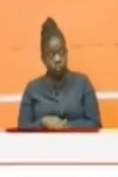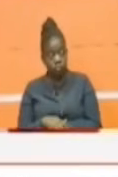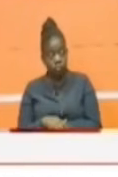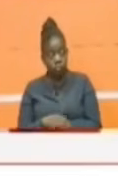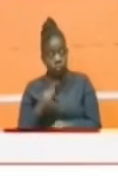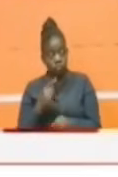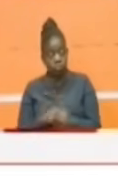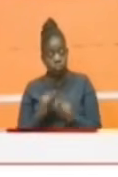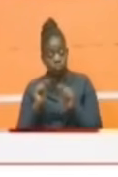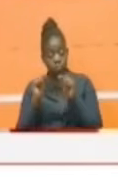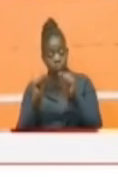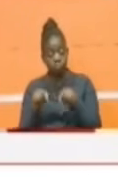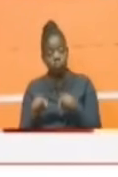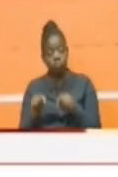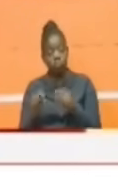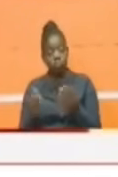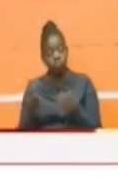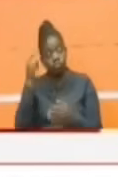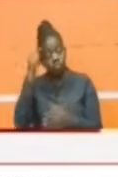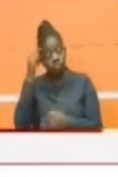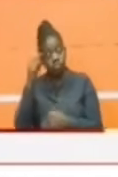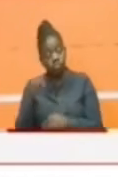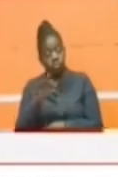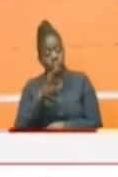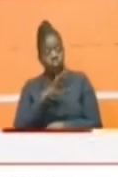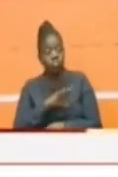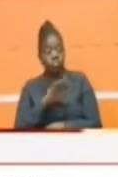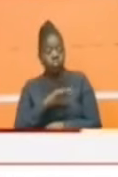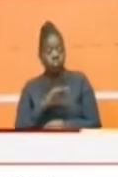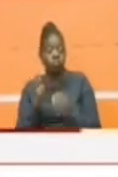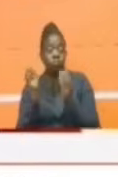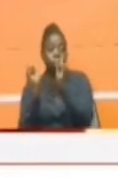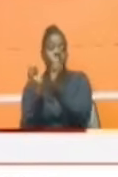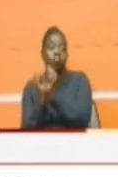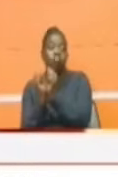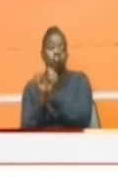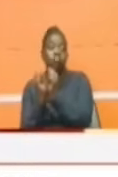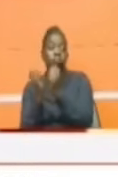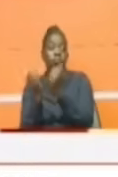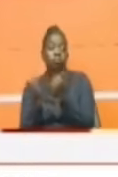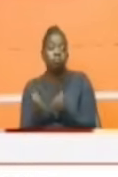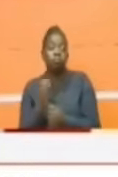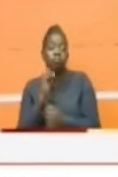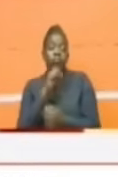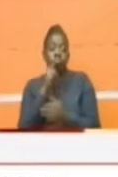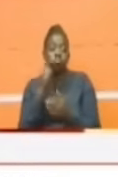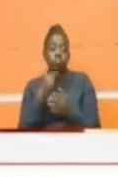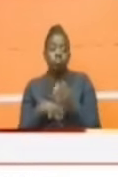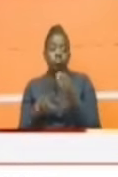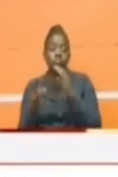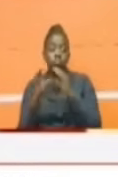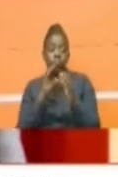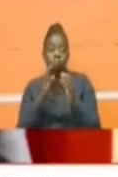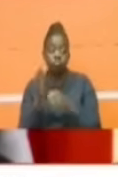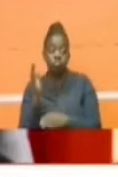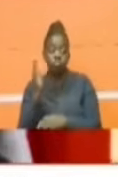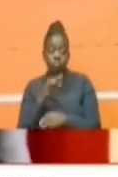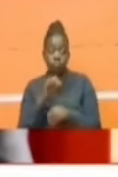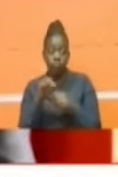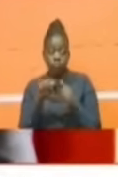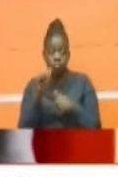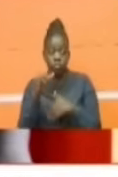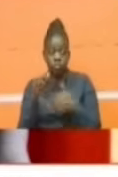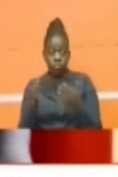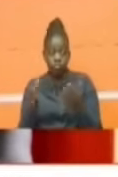When he came to school to demand for his money, he was arrested. The complainant said he communicated badly about him. He found